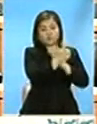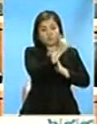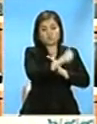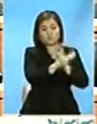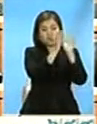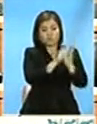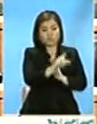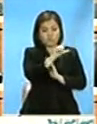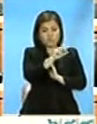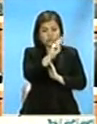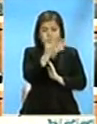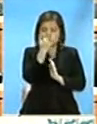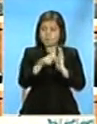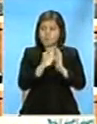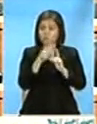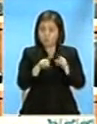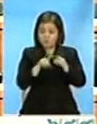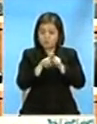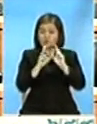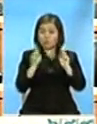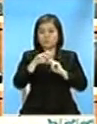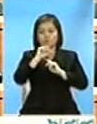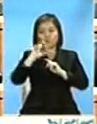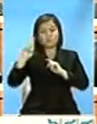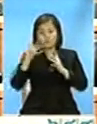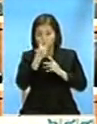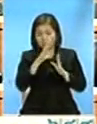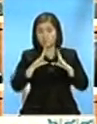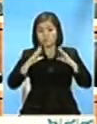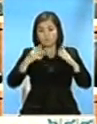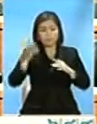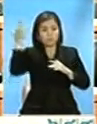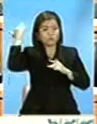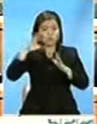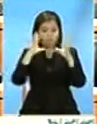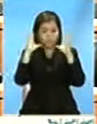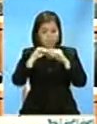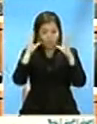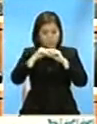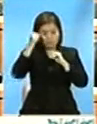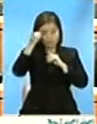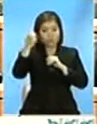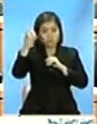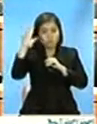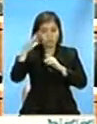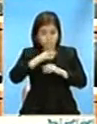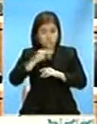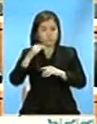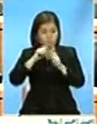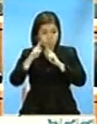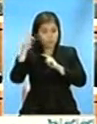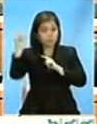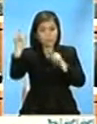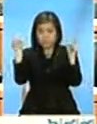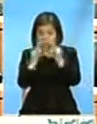ครับแล้วทำไมท่านไปเห็นด้วยในหลักการหลังจากที่เราพูดกัน15วัน15คืนทำไมท่านชอบสสรแบบนั้นนะครับเห